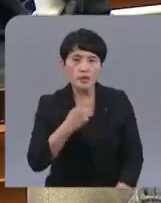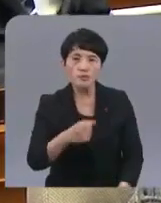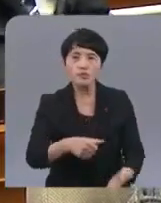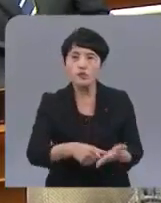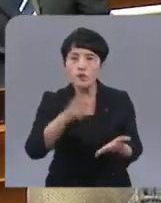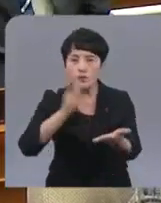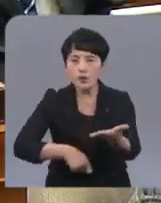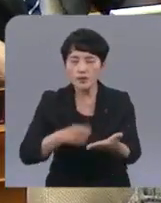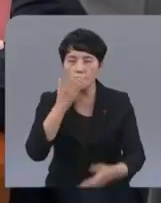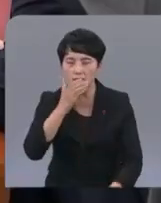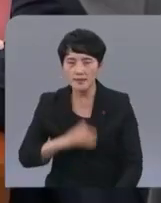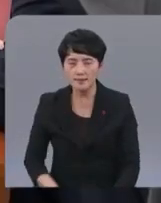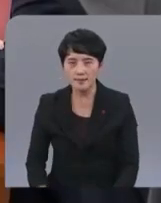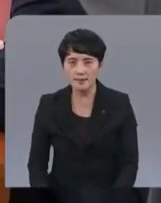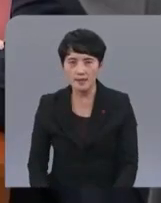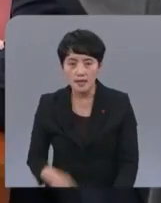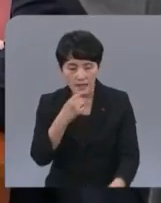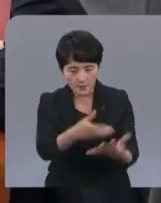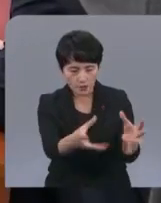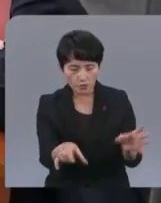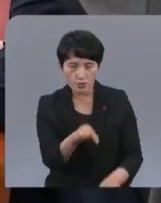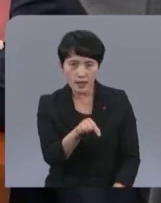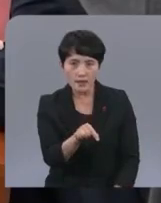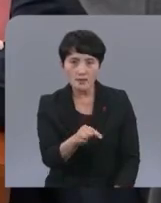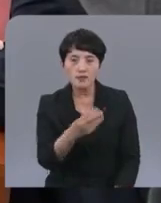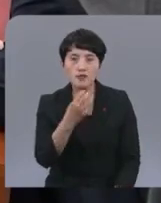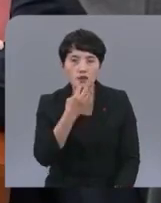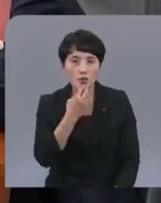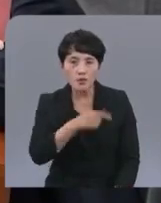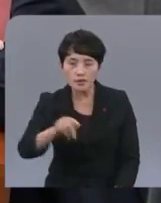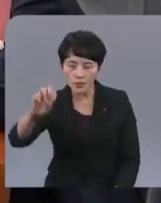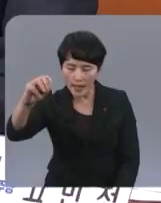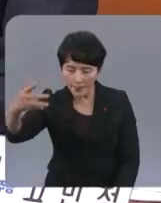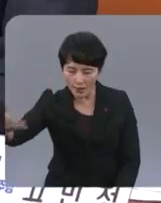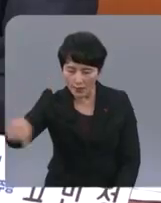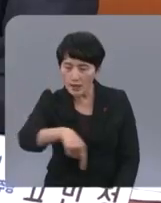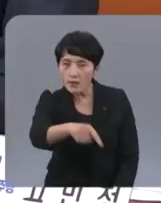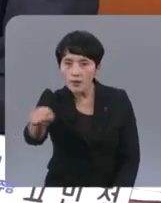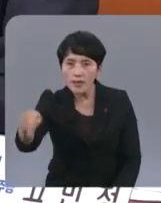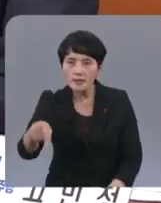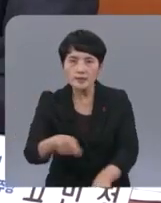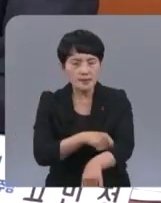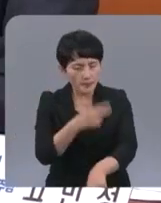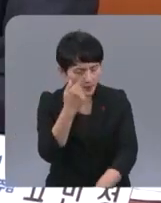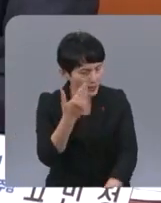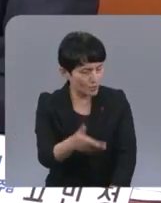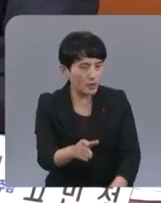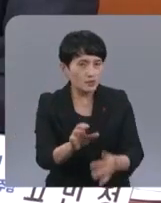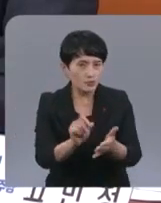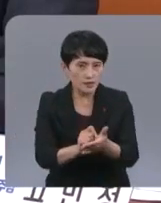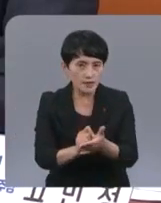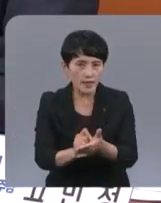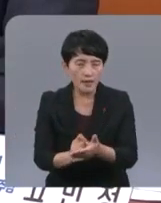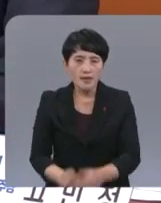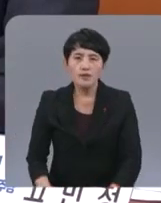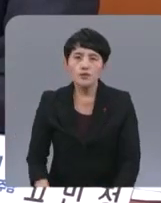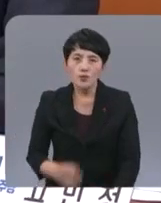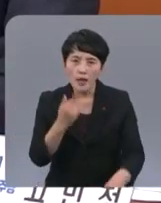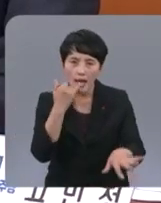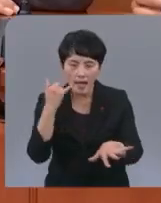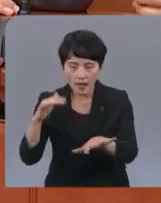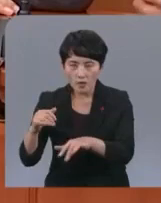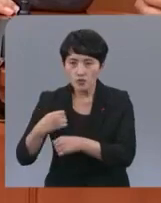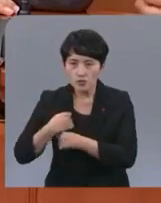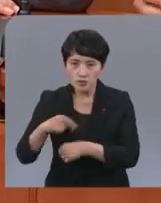野党共に民主党は政府案から減額した独自の予算案を単独で議決する方針